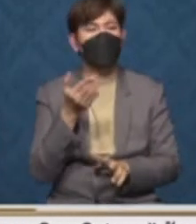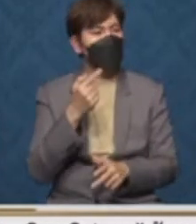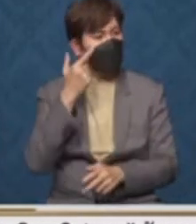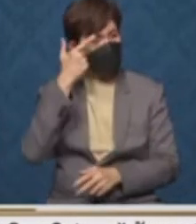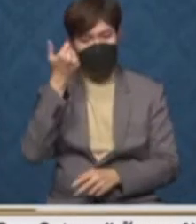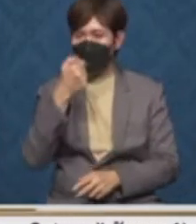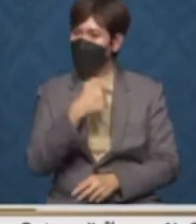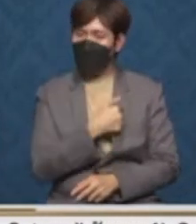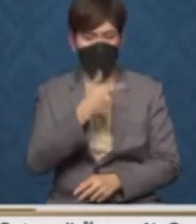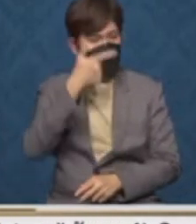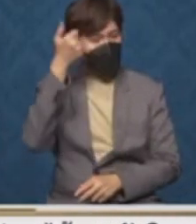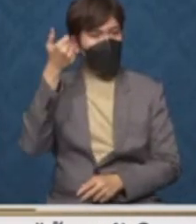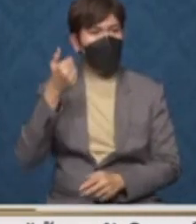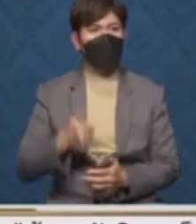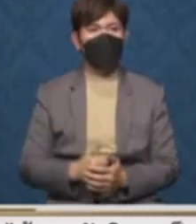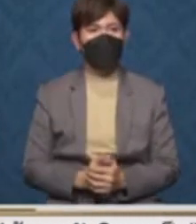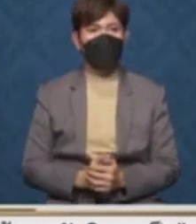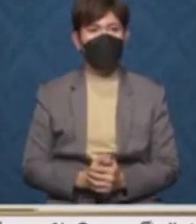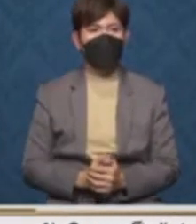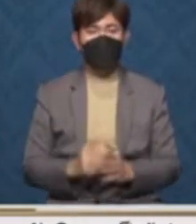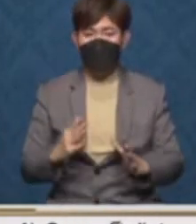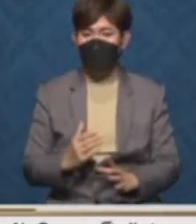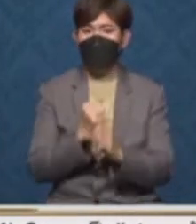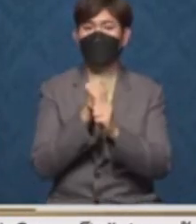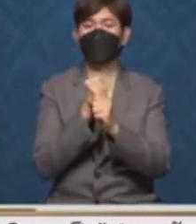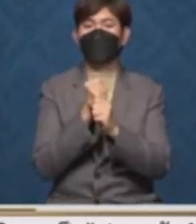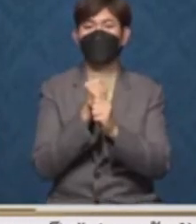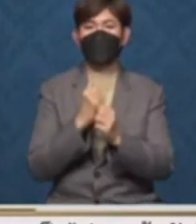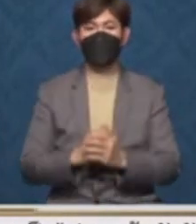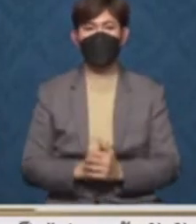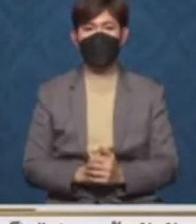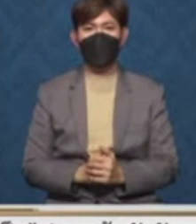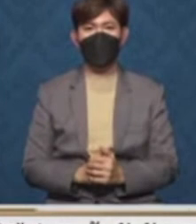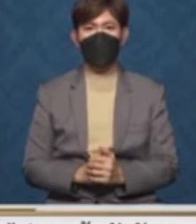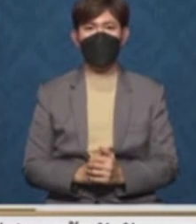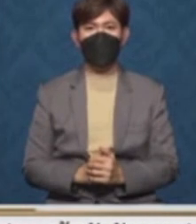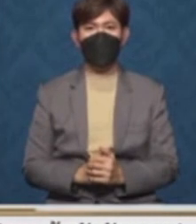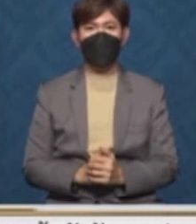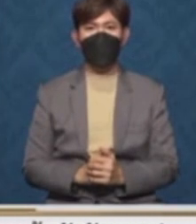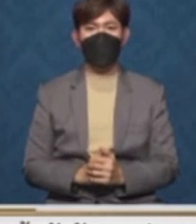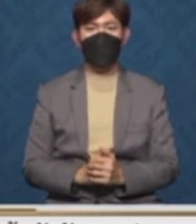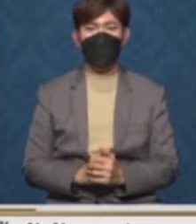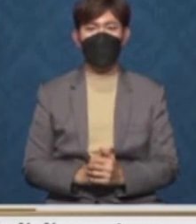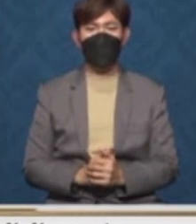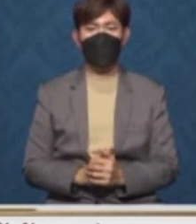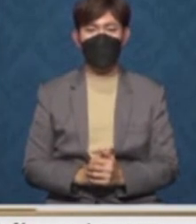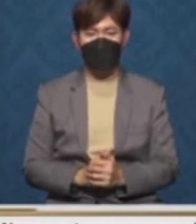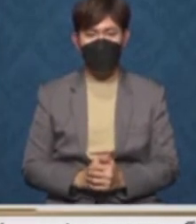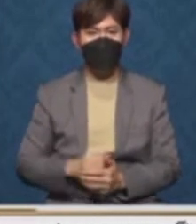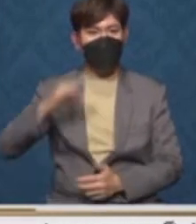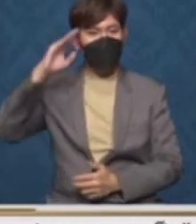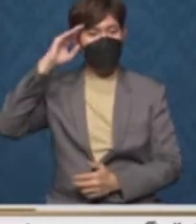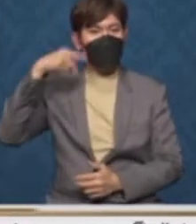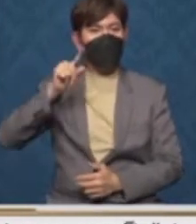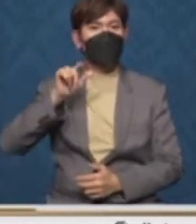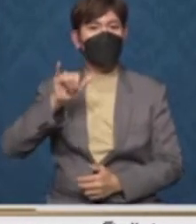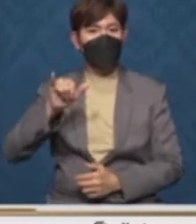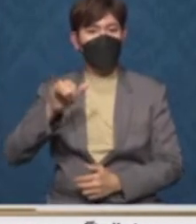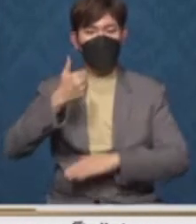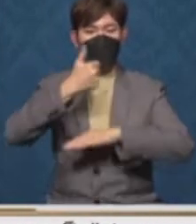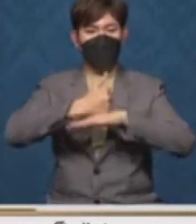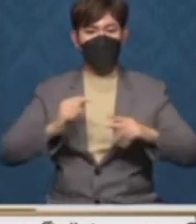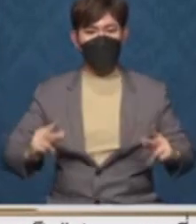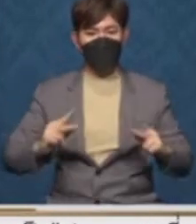ถัดไปครับสรุปครับ พลเอกประยุทธ์ในฐานะนายกรัฐมนตรีและรัฐมนตรีกลาโห